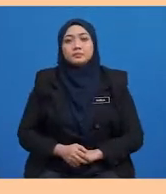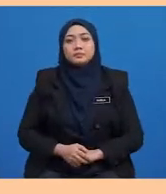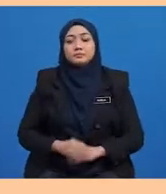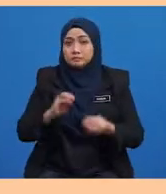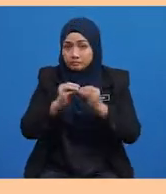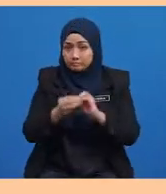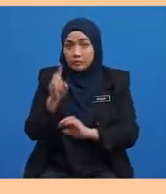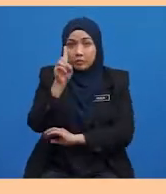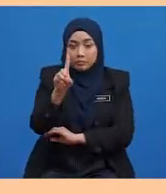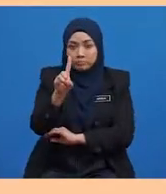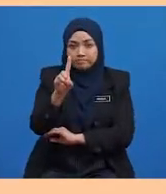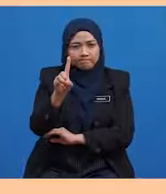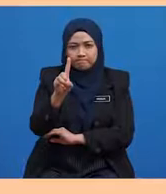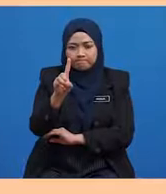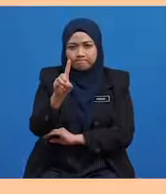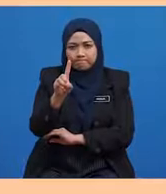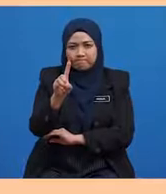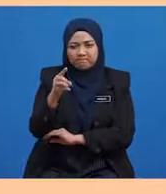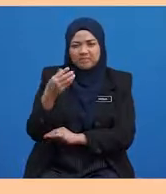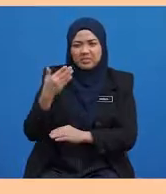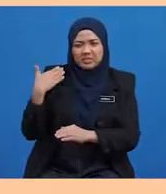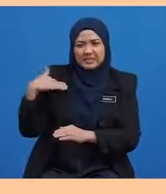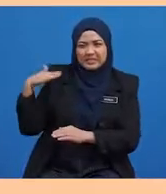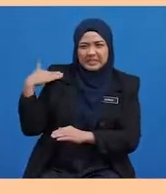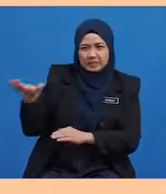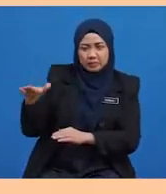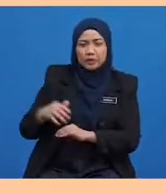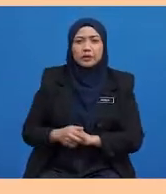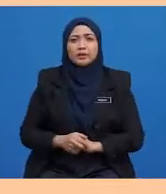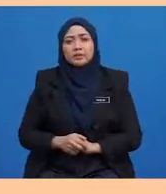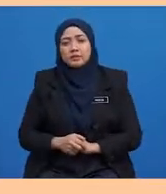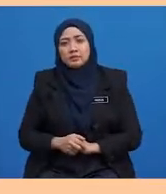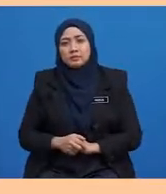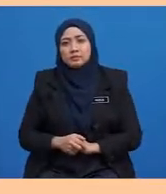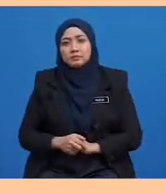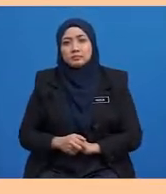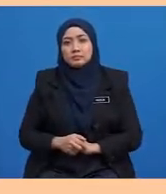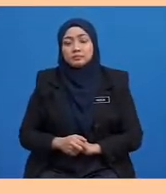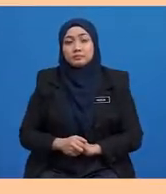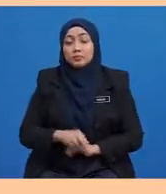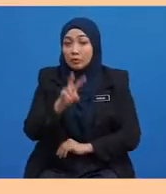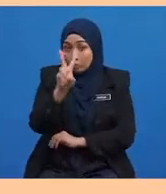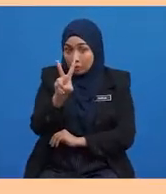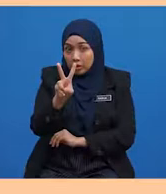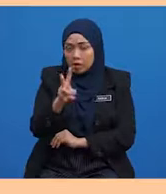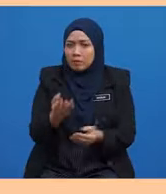Pertamanya adalah mustahil. Yang keduanya adalah besar